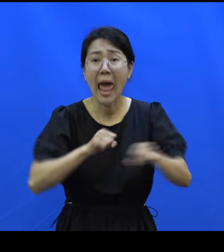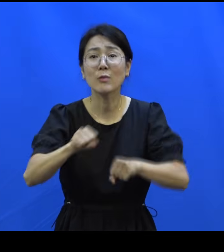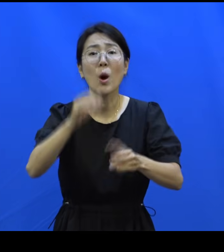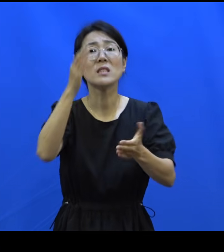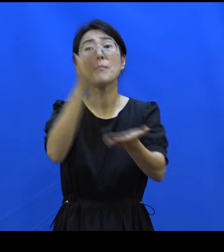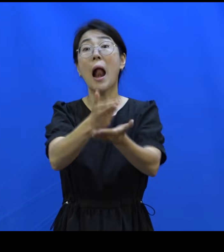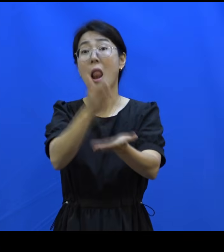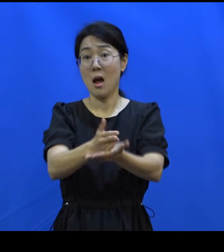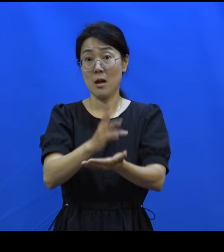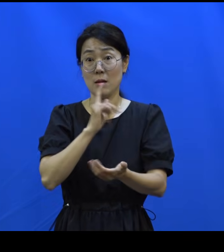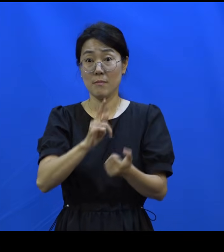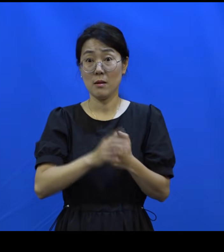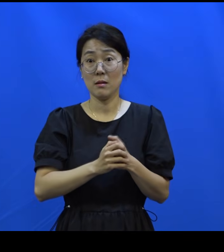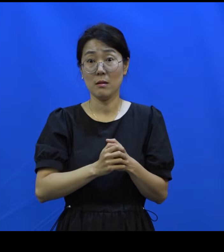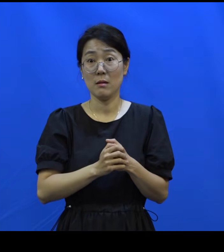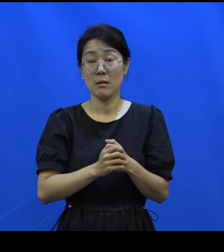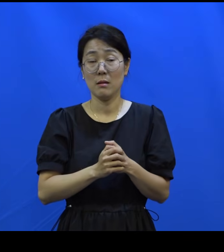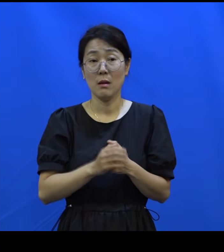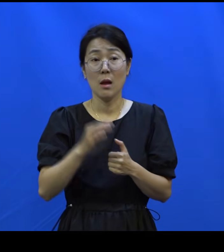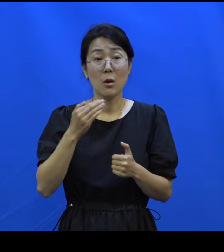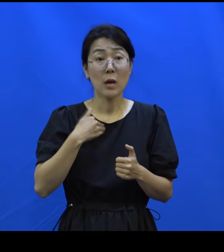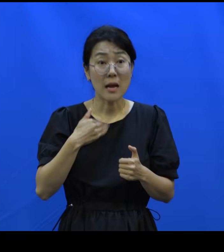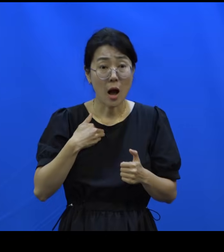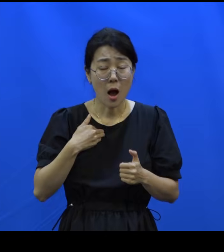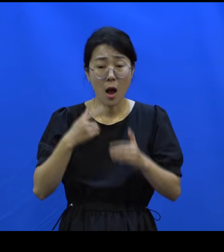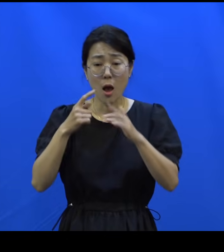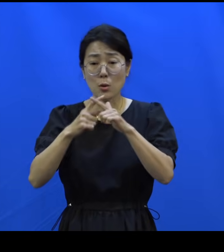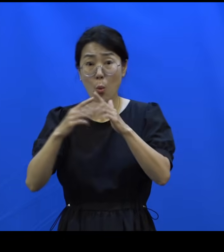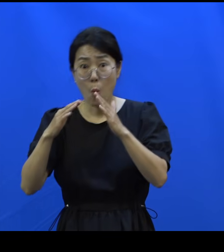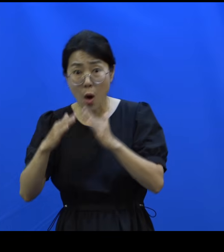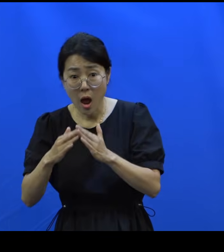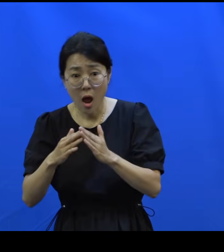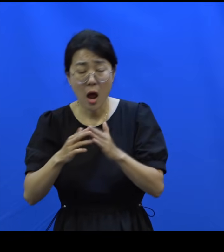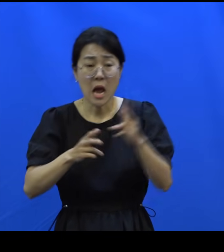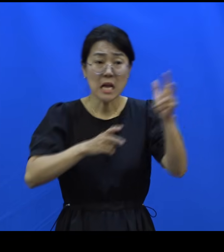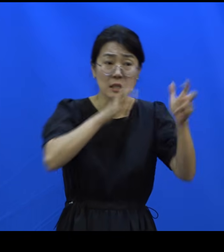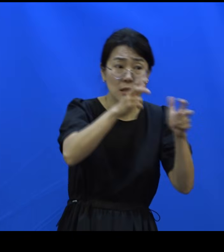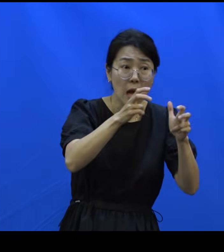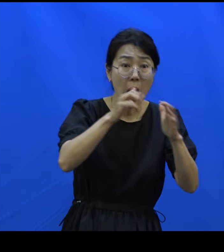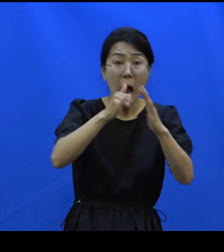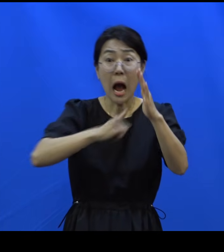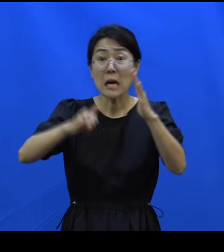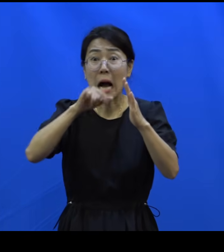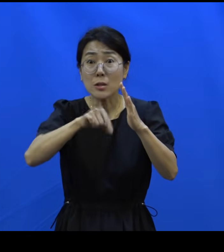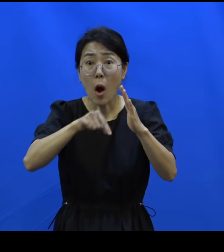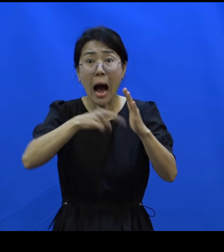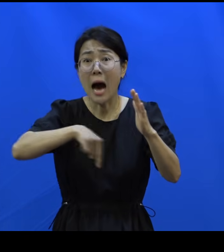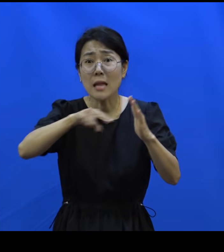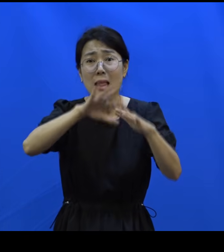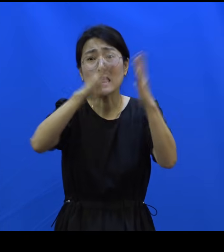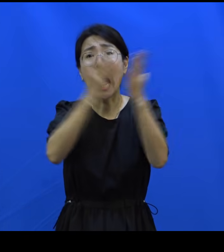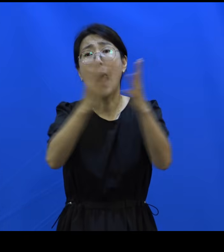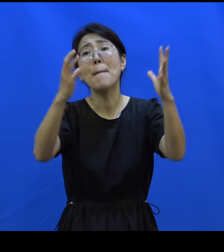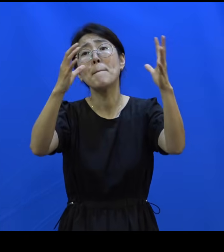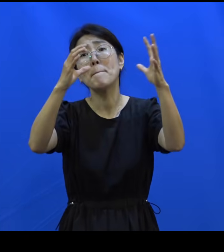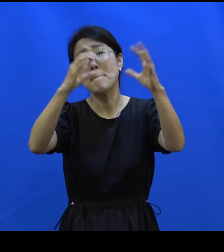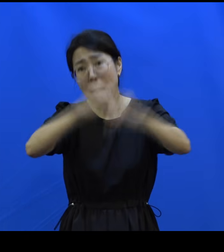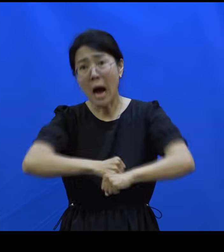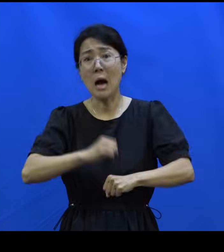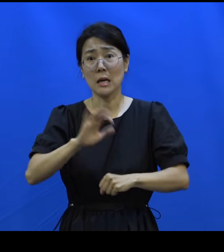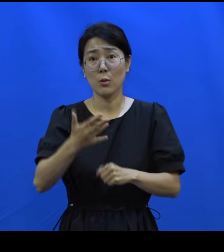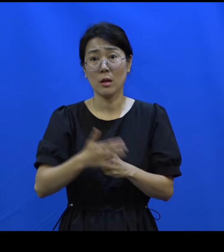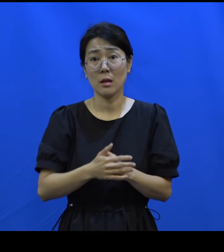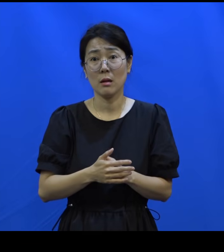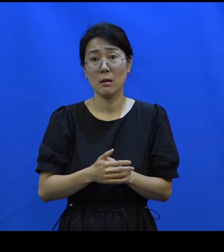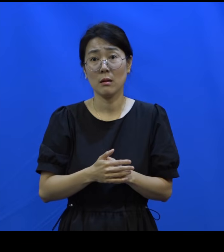겁니다. 그러면 직장과 우리의 삶의 모든 영역 속에서 일어날 비극적인 일들을 상상해